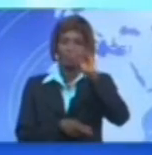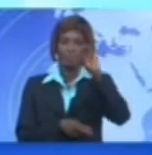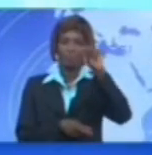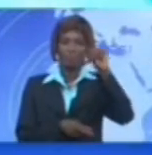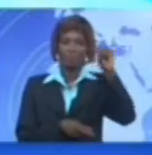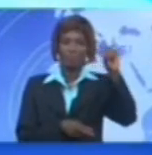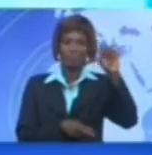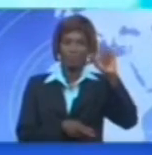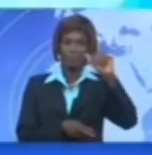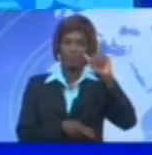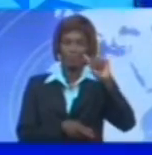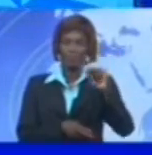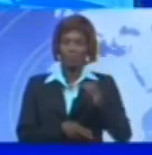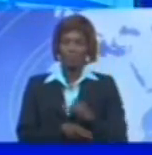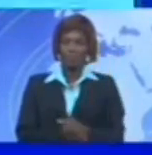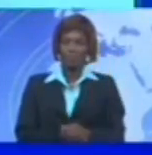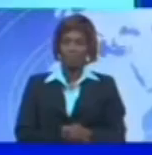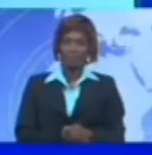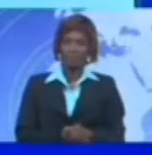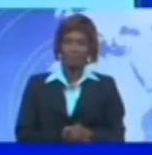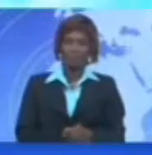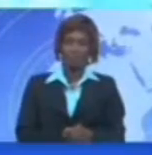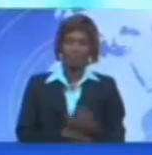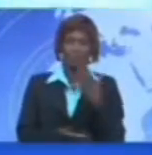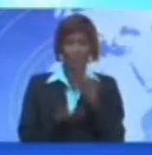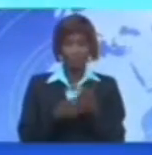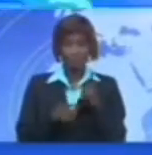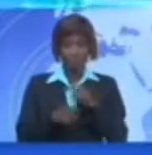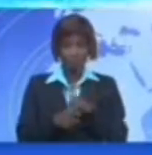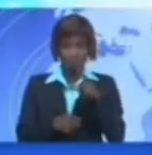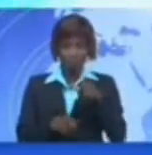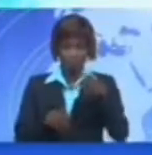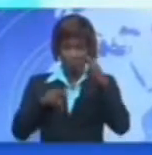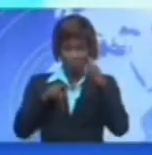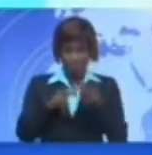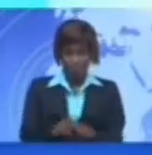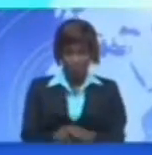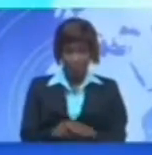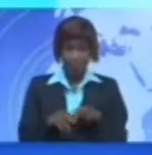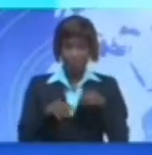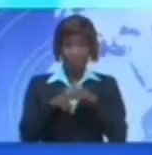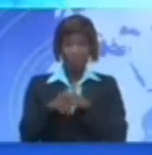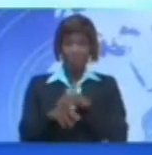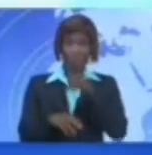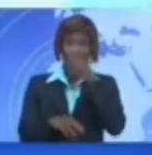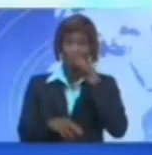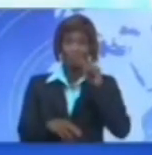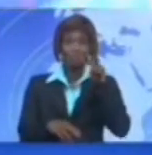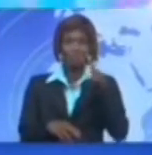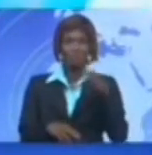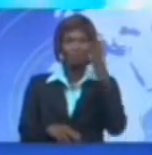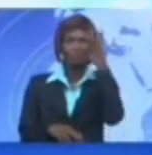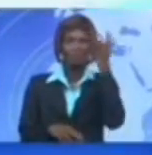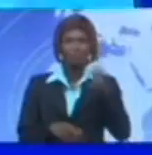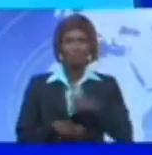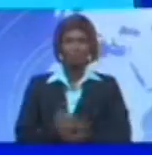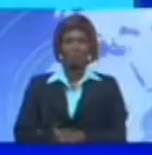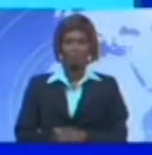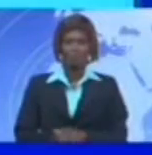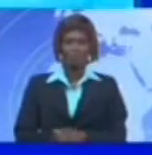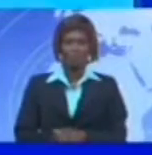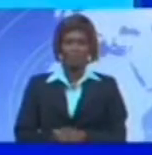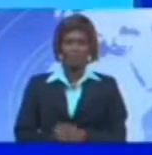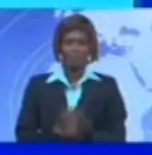InterL. Madame, bonjour. Bonjour monsieur. Alors, vous êtes là sur le plateau du Gabon Télévision. Qu'est-ce que justifie ici votre présence?